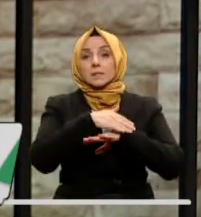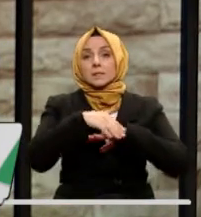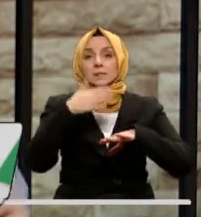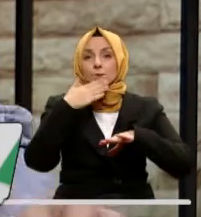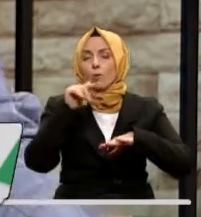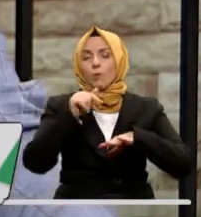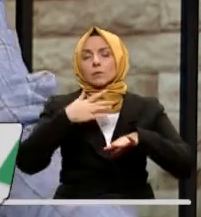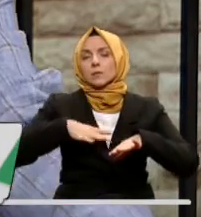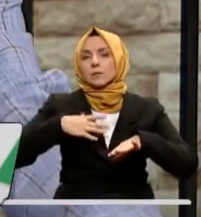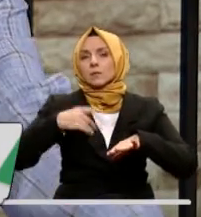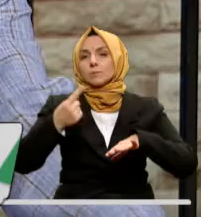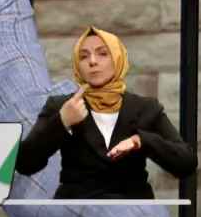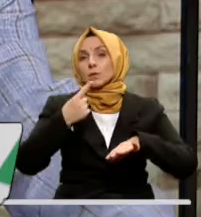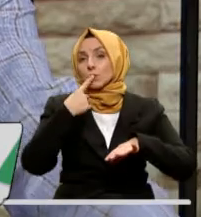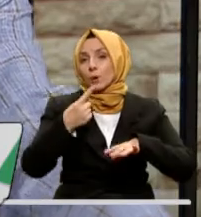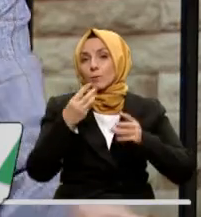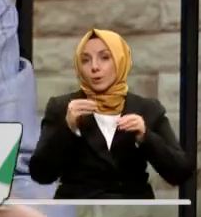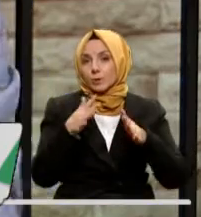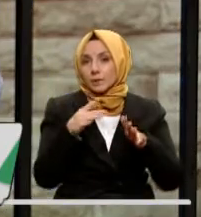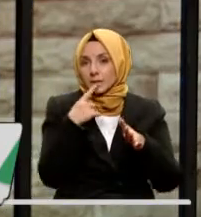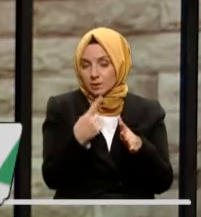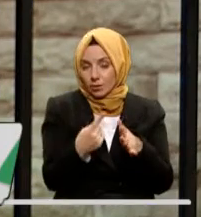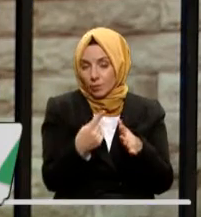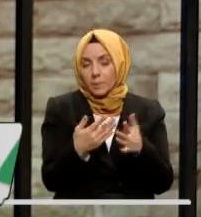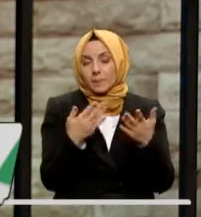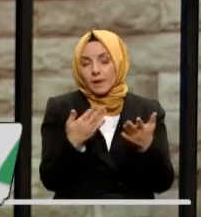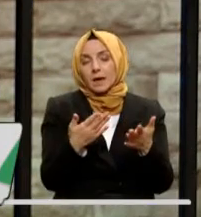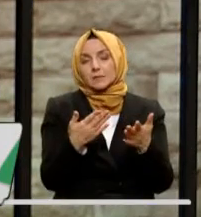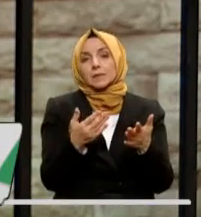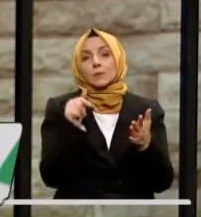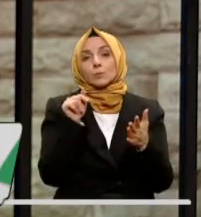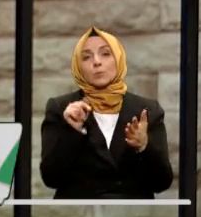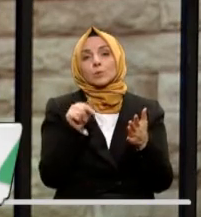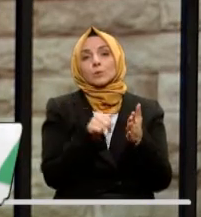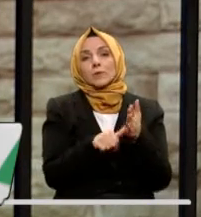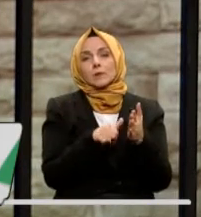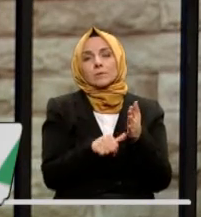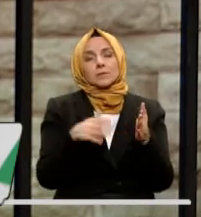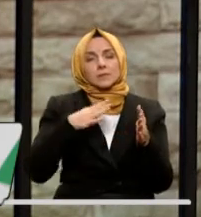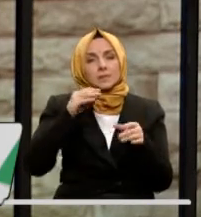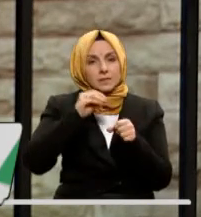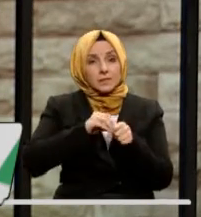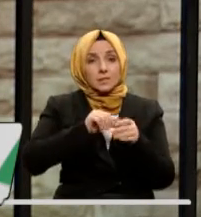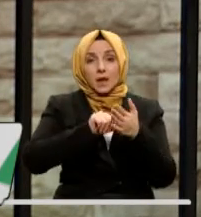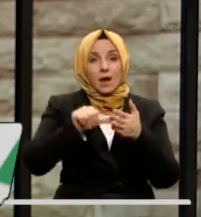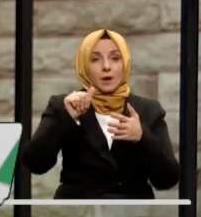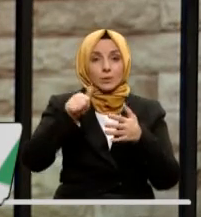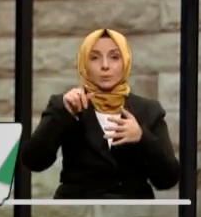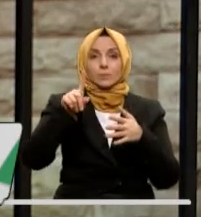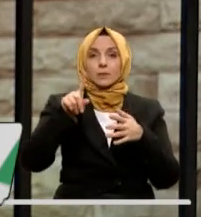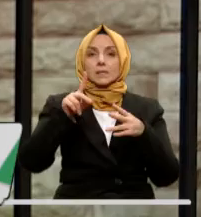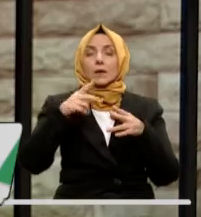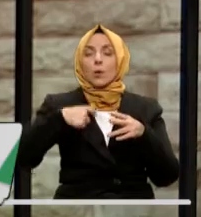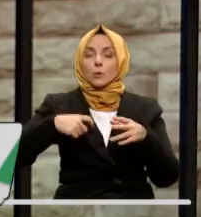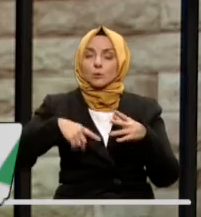biz 365 gündür şu takvim izin içerisinde her gün bir konuyu ele alıyoruz Ve bu konuyu çok öz